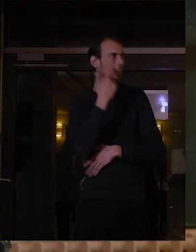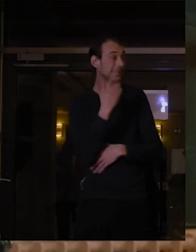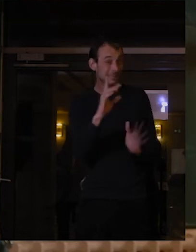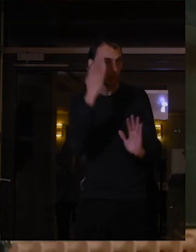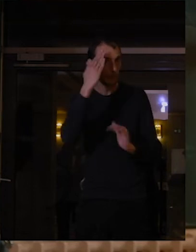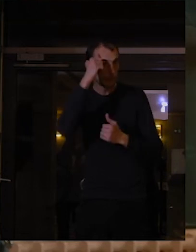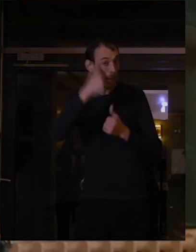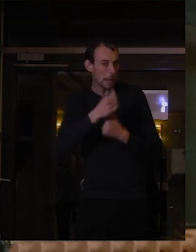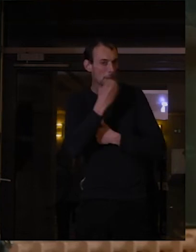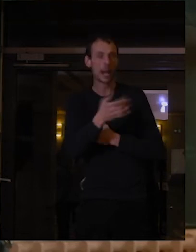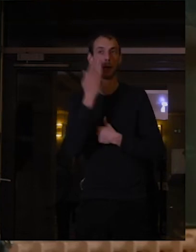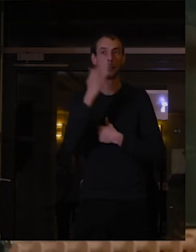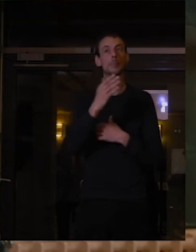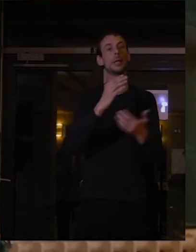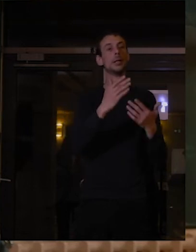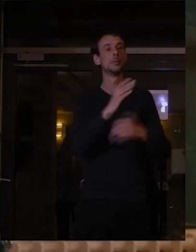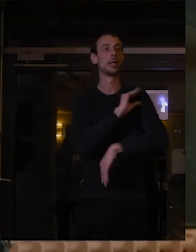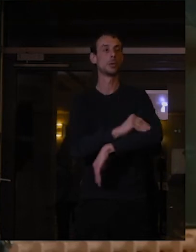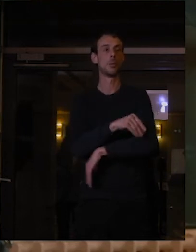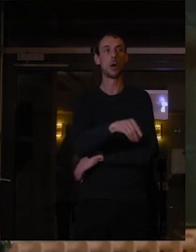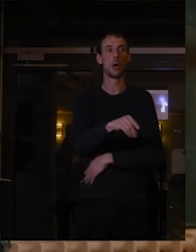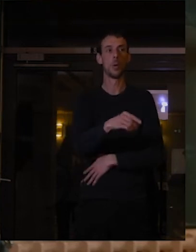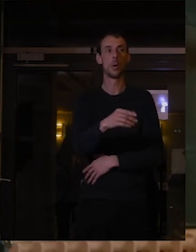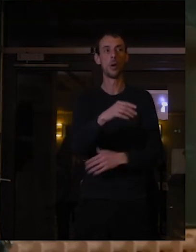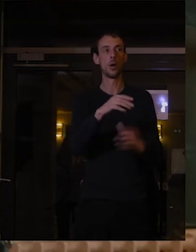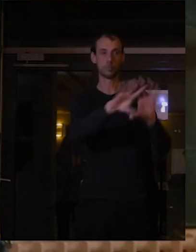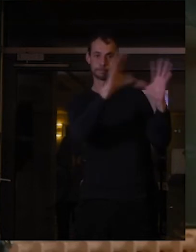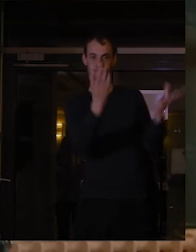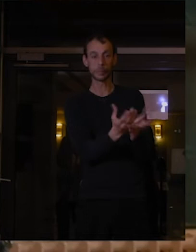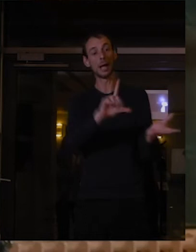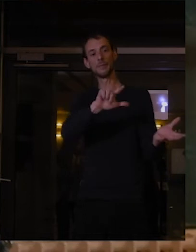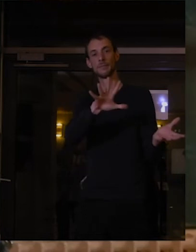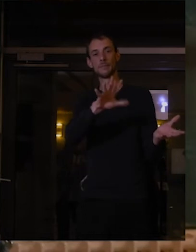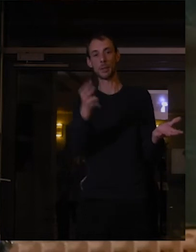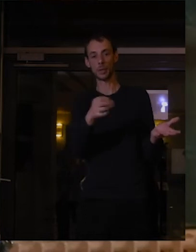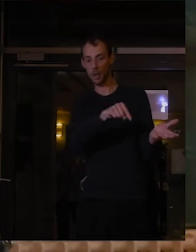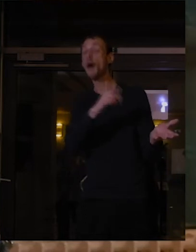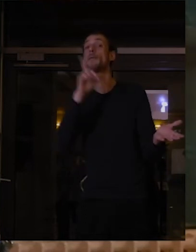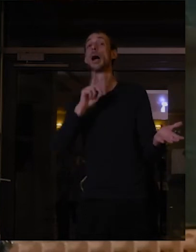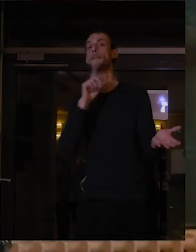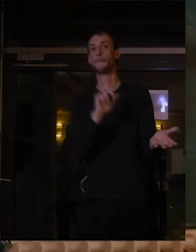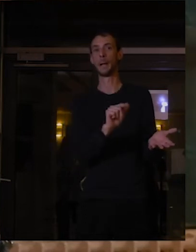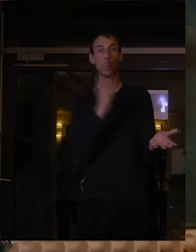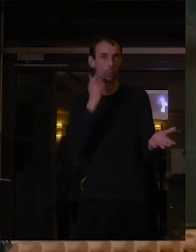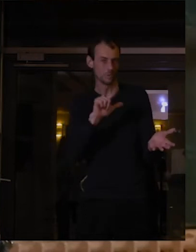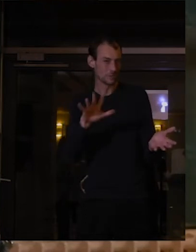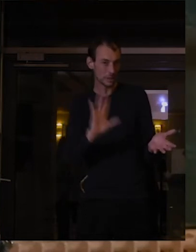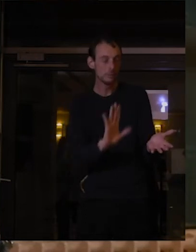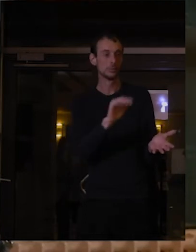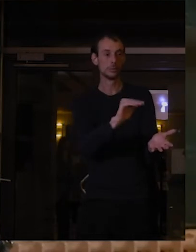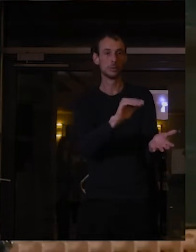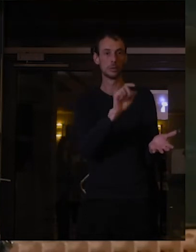25% par des femmes, vous avez la fédération, enfin l'association a l'obligation d'avoir dans son conseil d'administration au